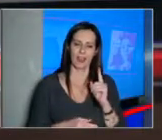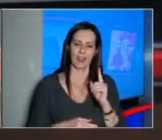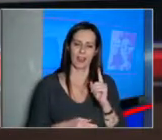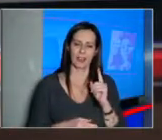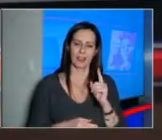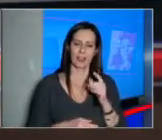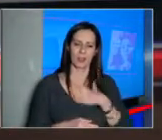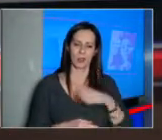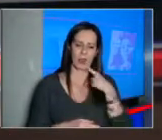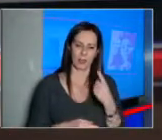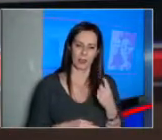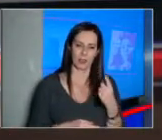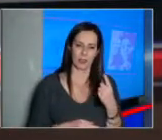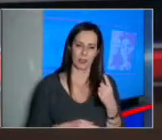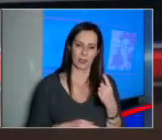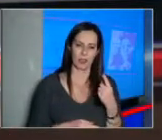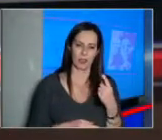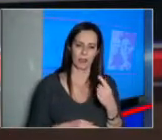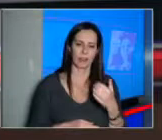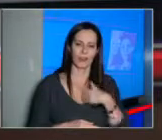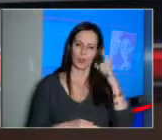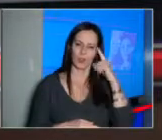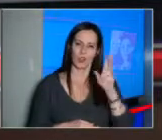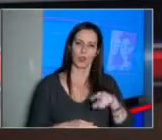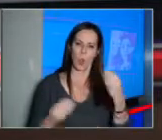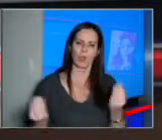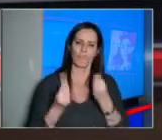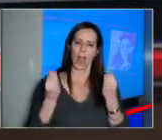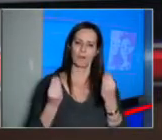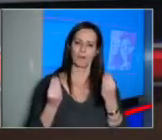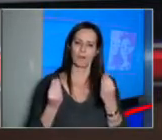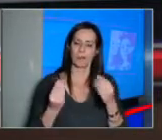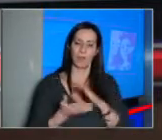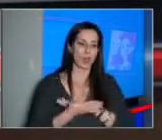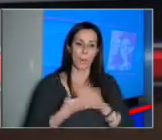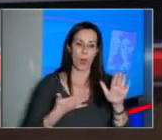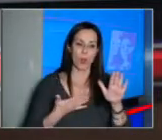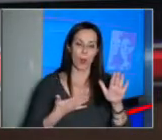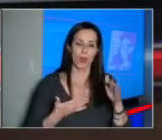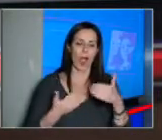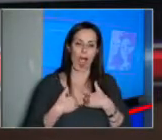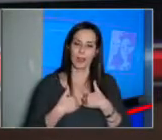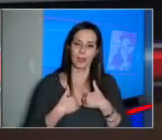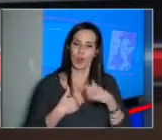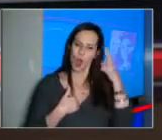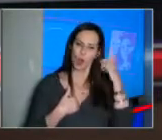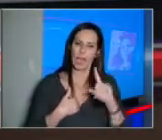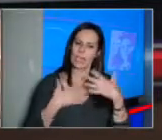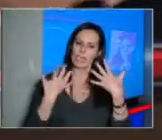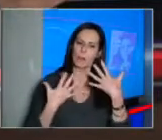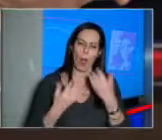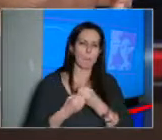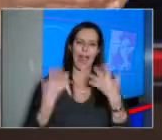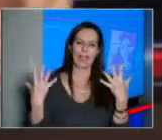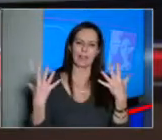אבל אני רוצה להגיד לך, שאני חושבת שיש פה דברים, שפשוט, אני לפחות לא ידעתי את הסיפור